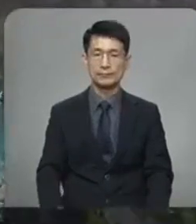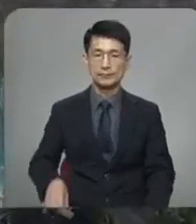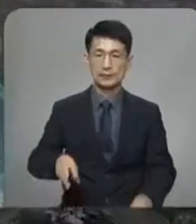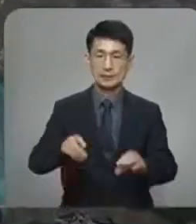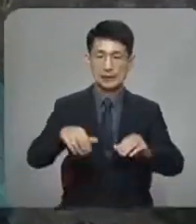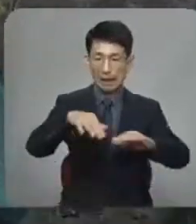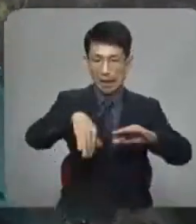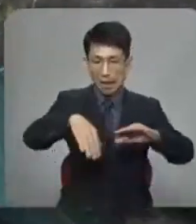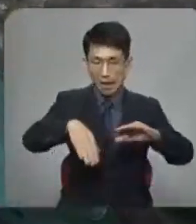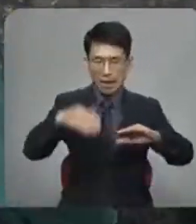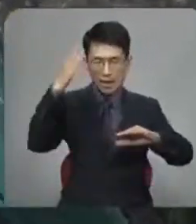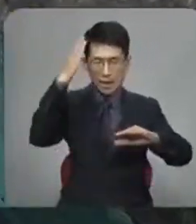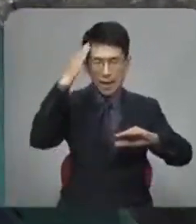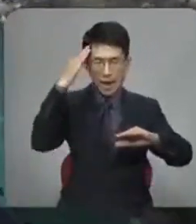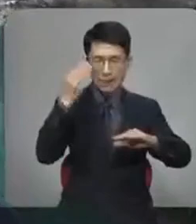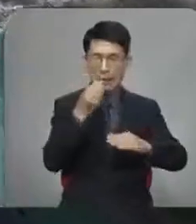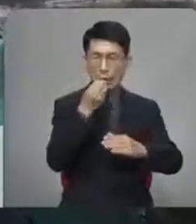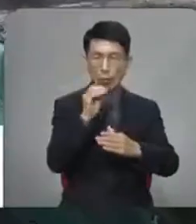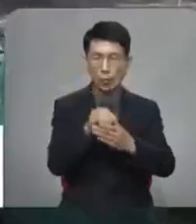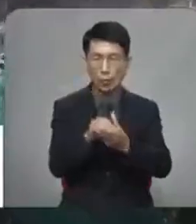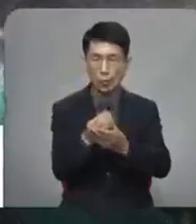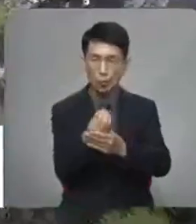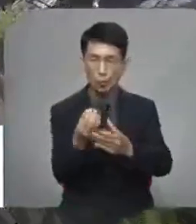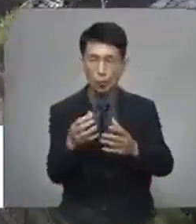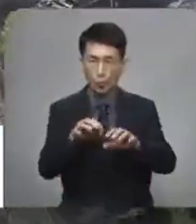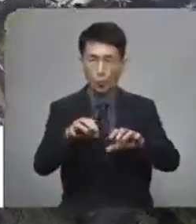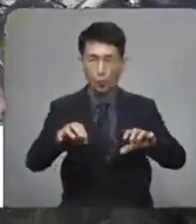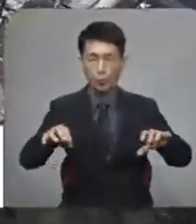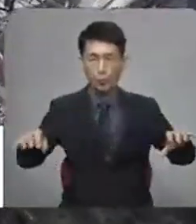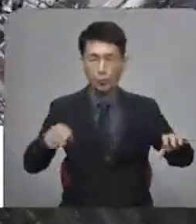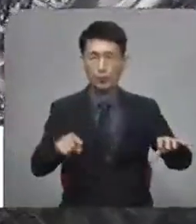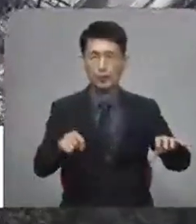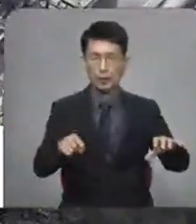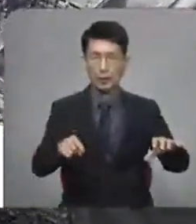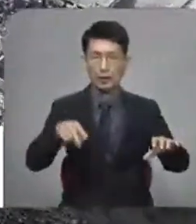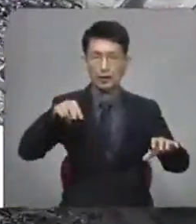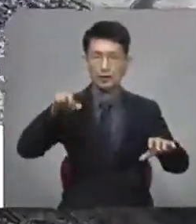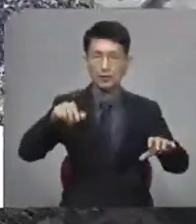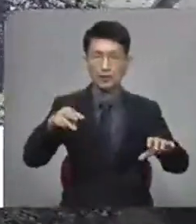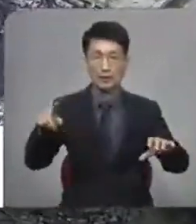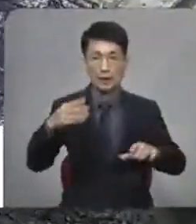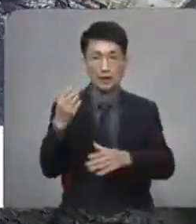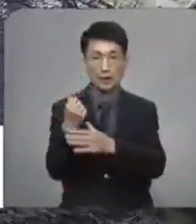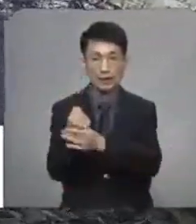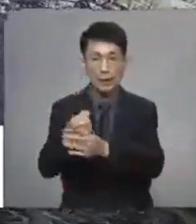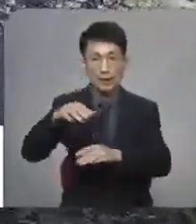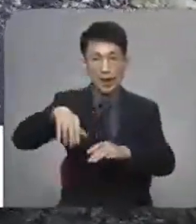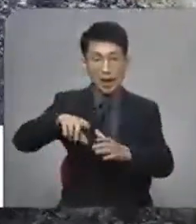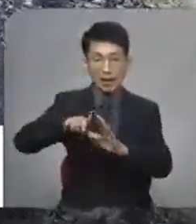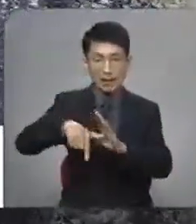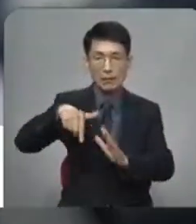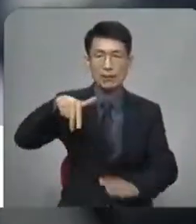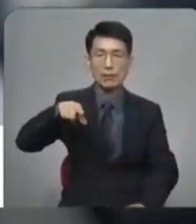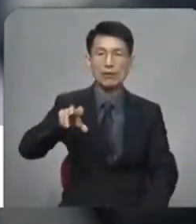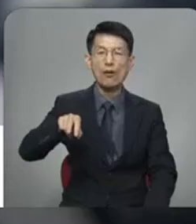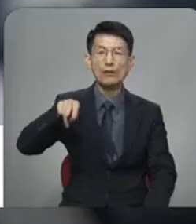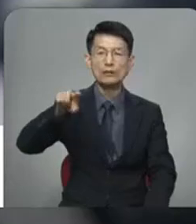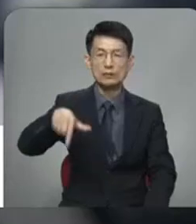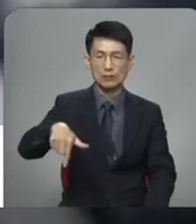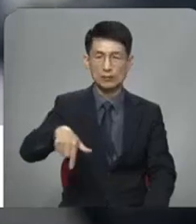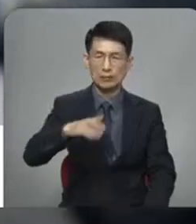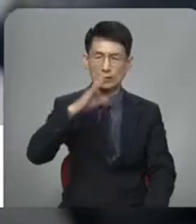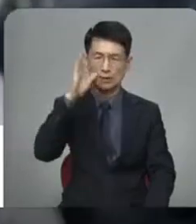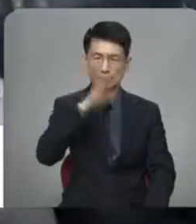땅을 파자 발견되는 검은 돌무리들, 석탄 채굴 과정에서 나온 경석입니다. 무연탄으로 쓰기엔 품질이